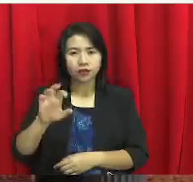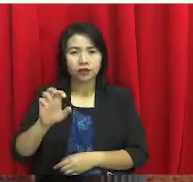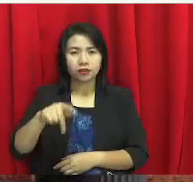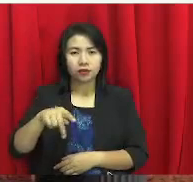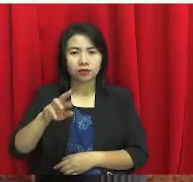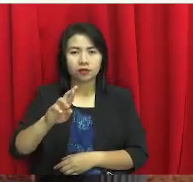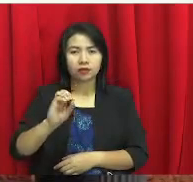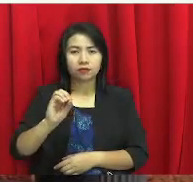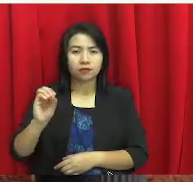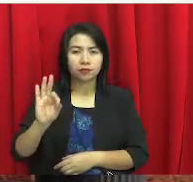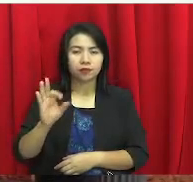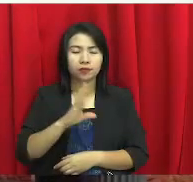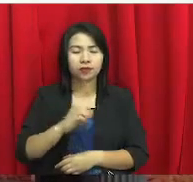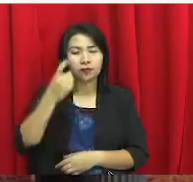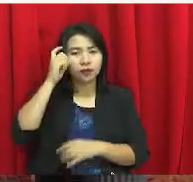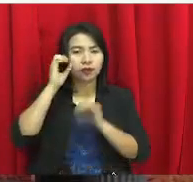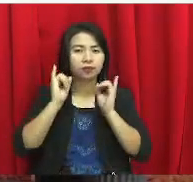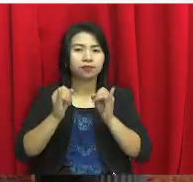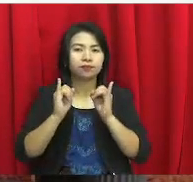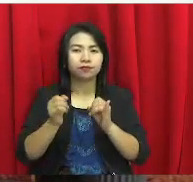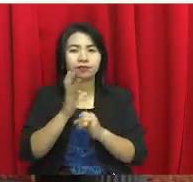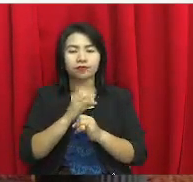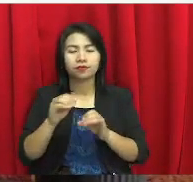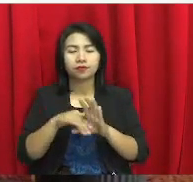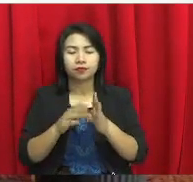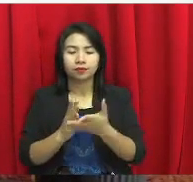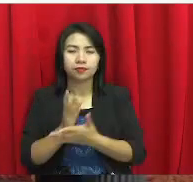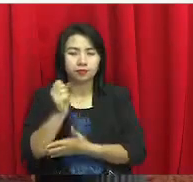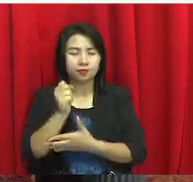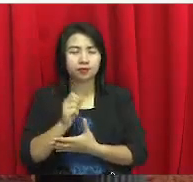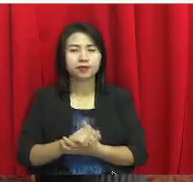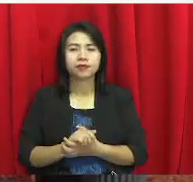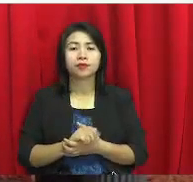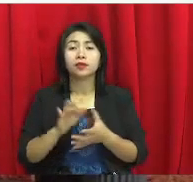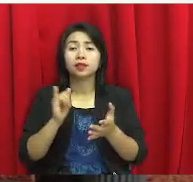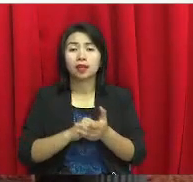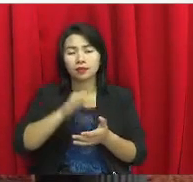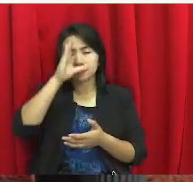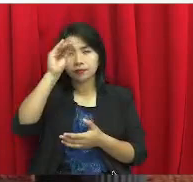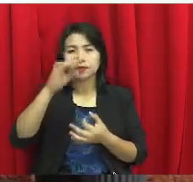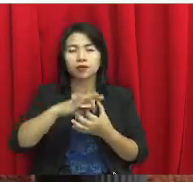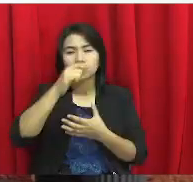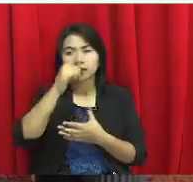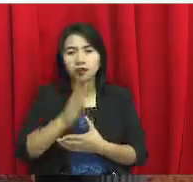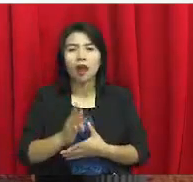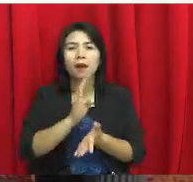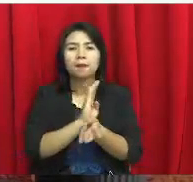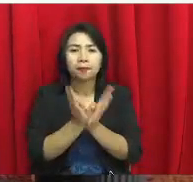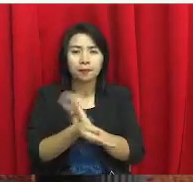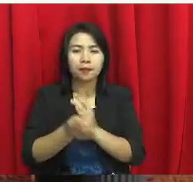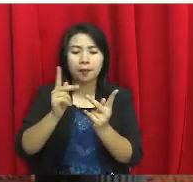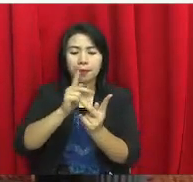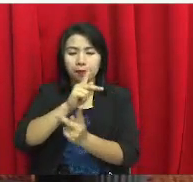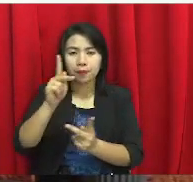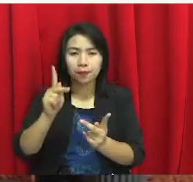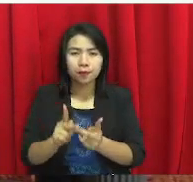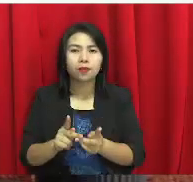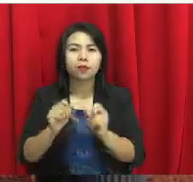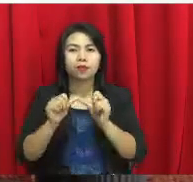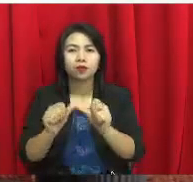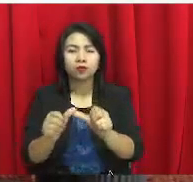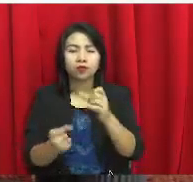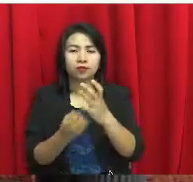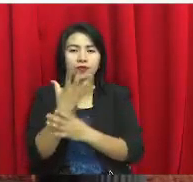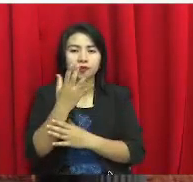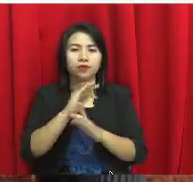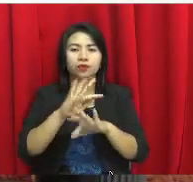correction, for instruction in righteousness, that the man of God may be perfect, truly furnished